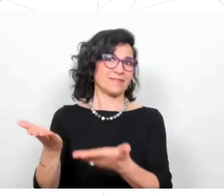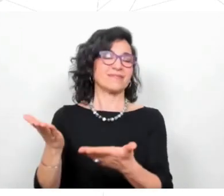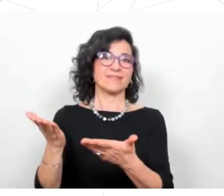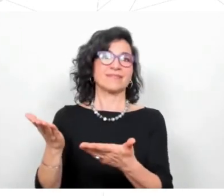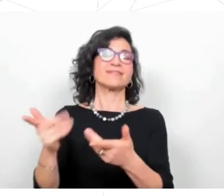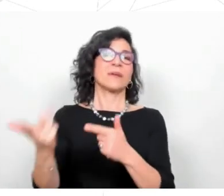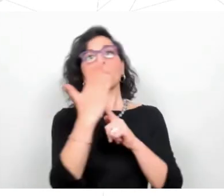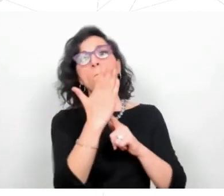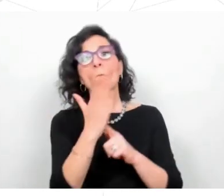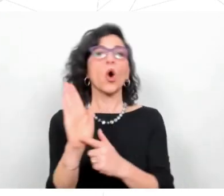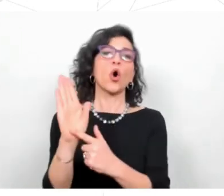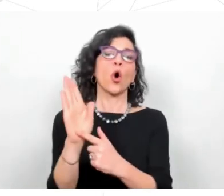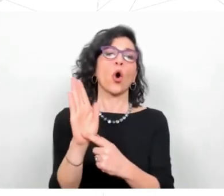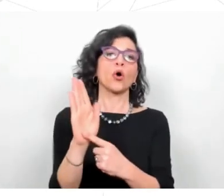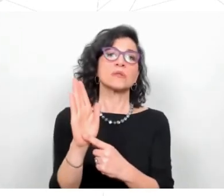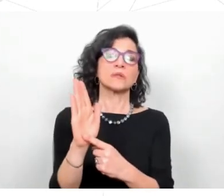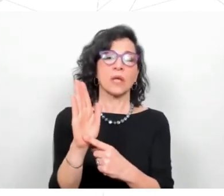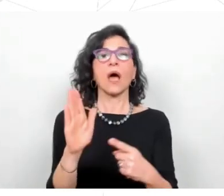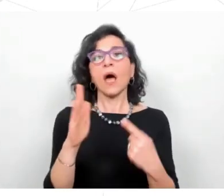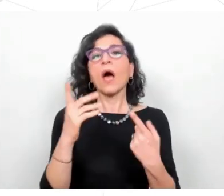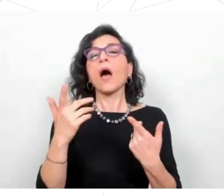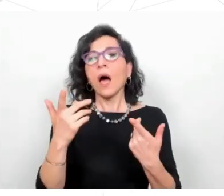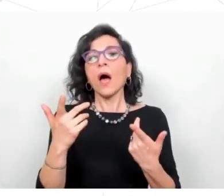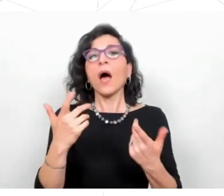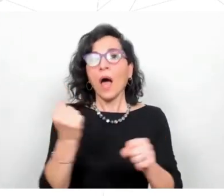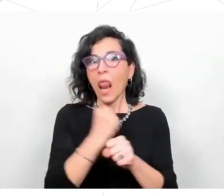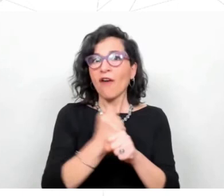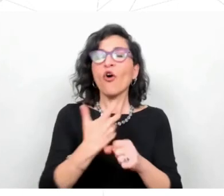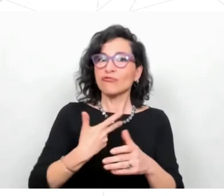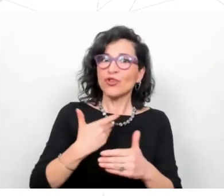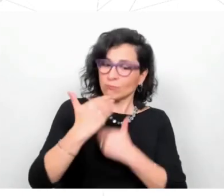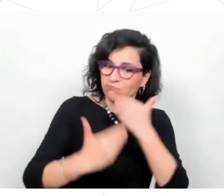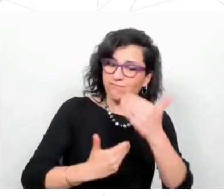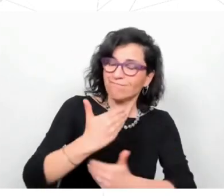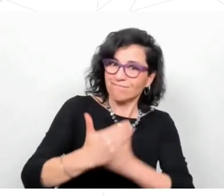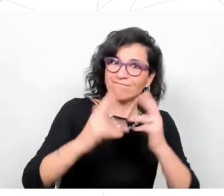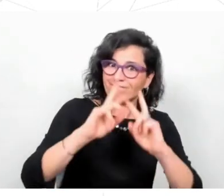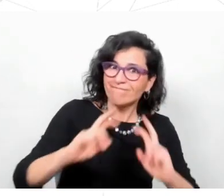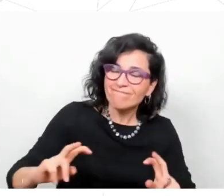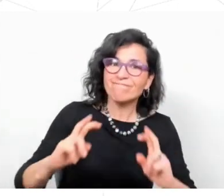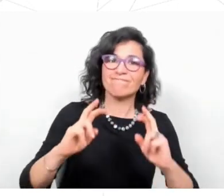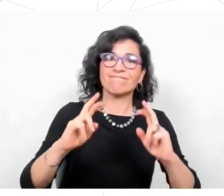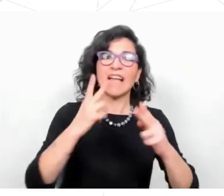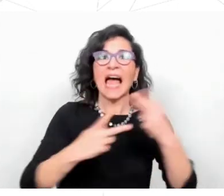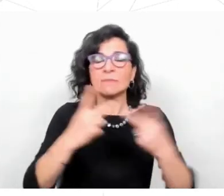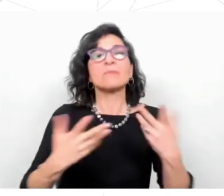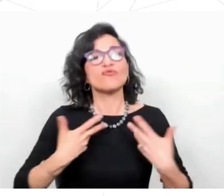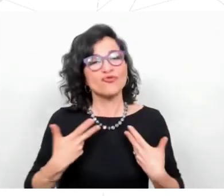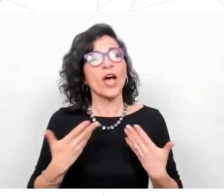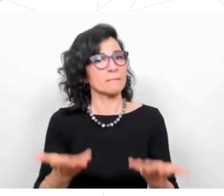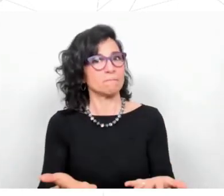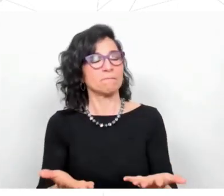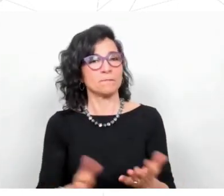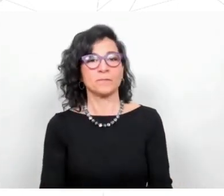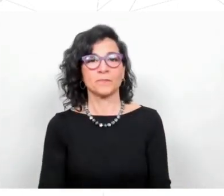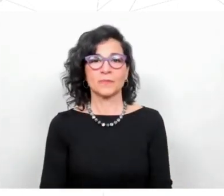vedere quanto comunque si sta andando in quella direzione, che è una direzione importante. Ecco, Okay. tutto